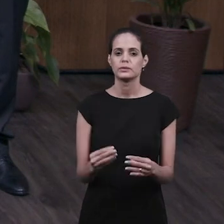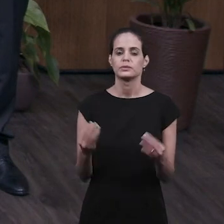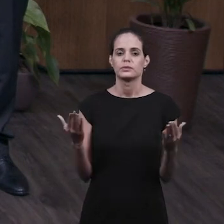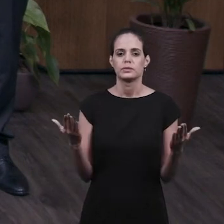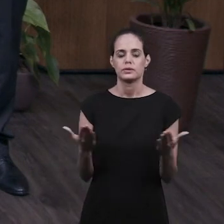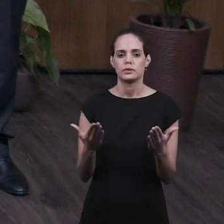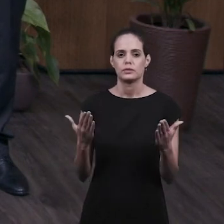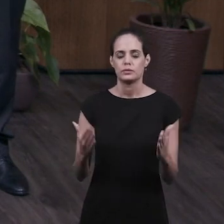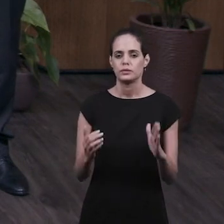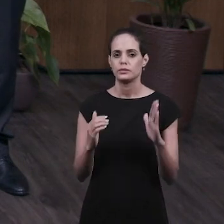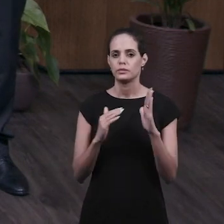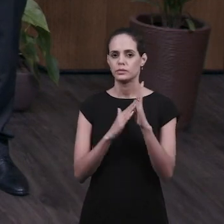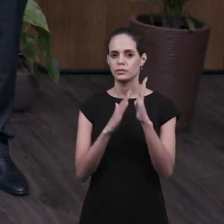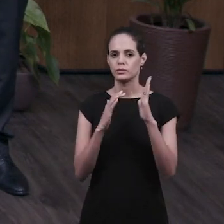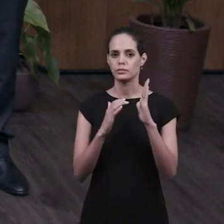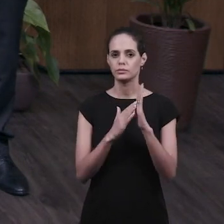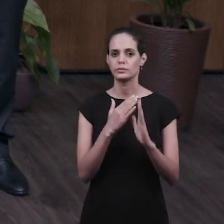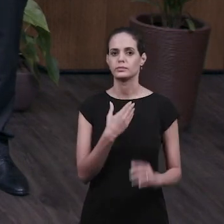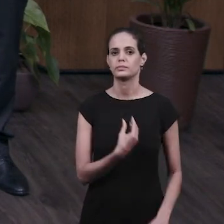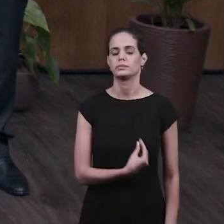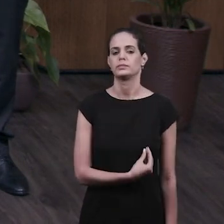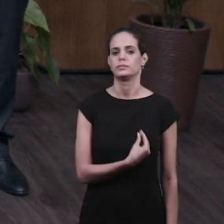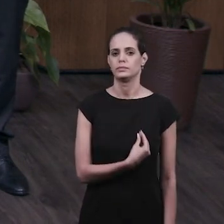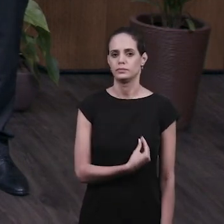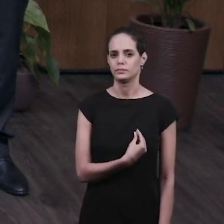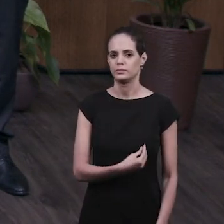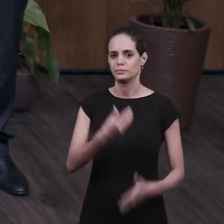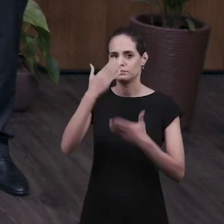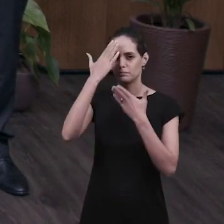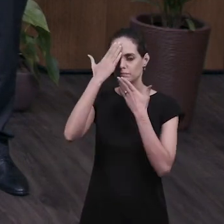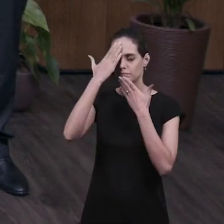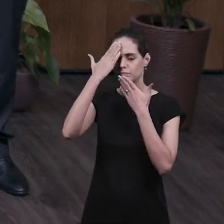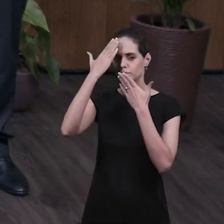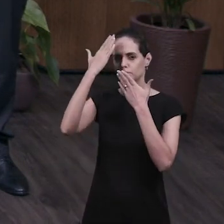nous d'une louange, de glorification à Dieu,